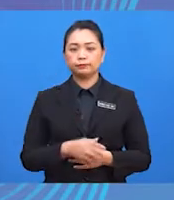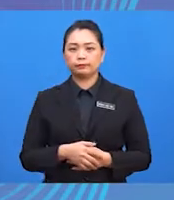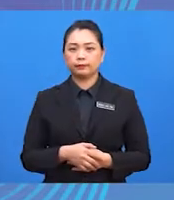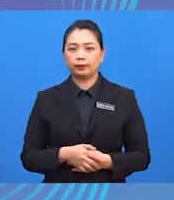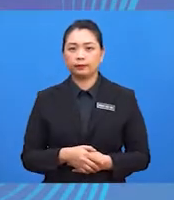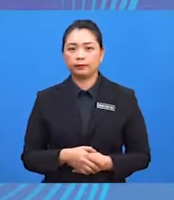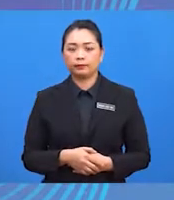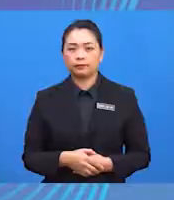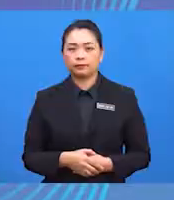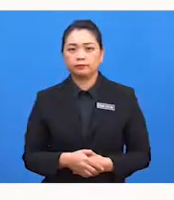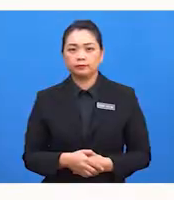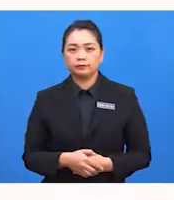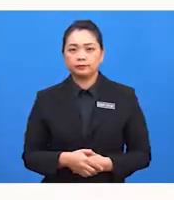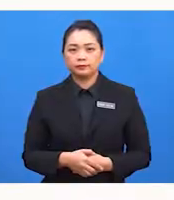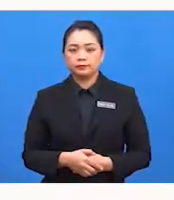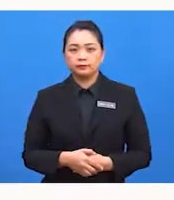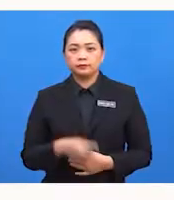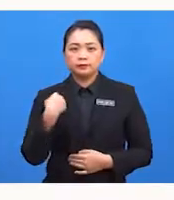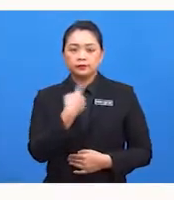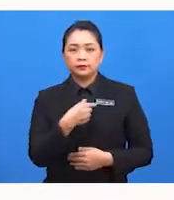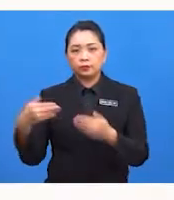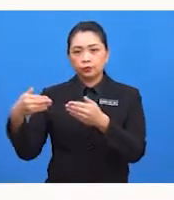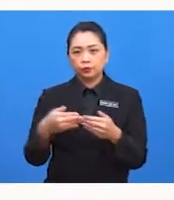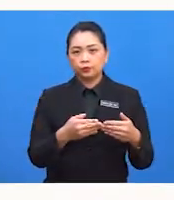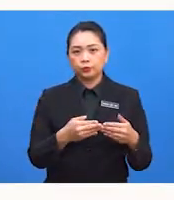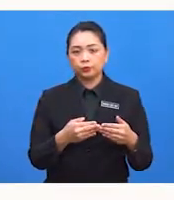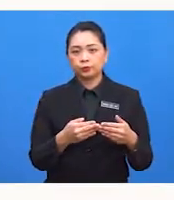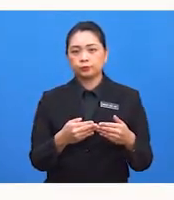Kita teruskan yang ketiga adalah warna penggenap.